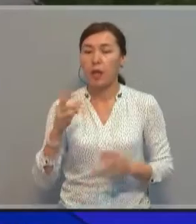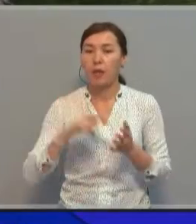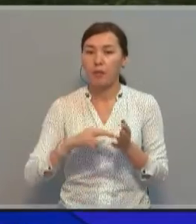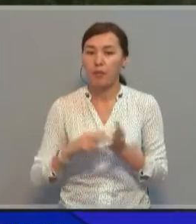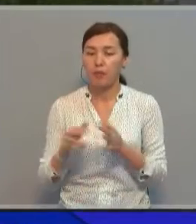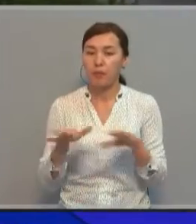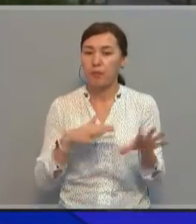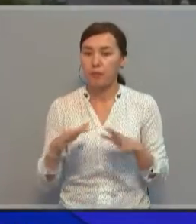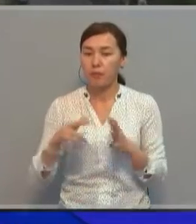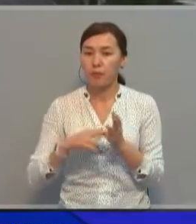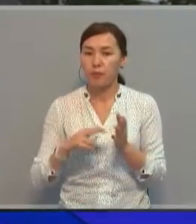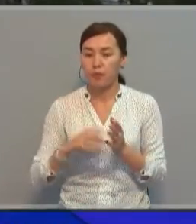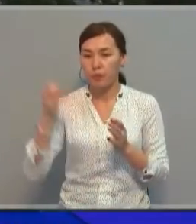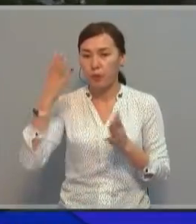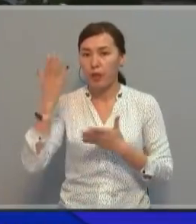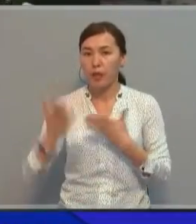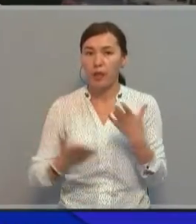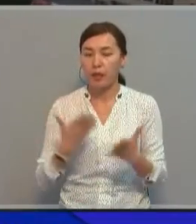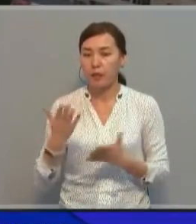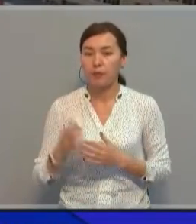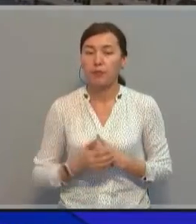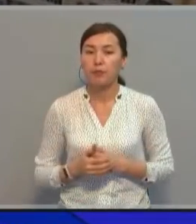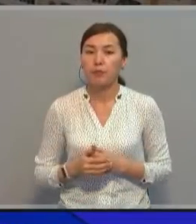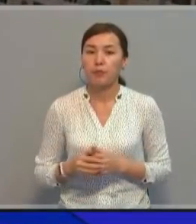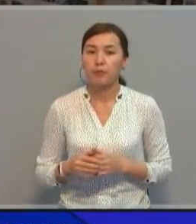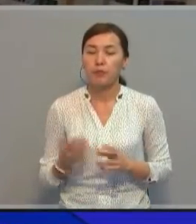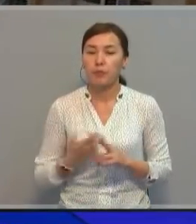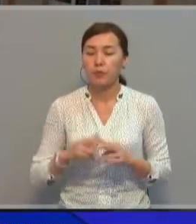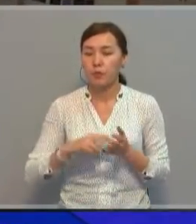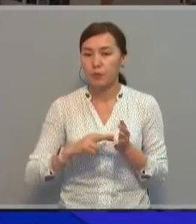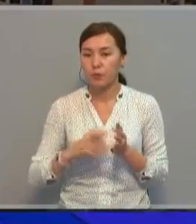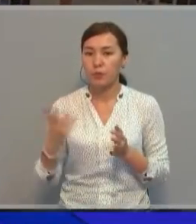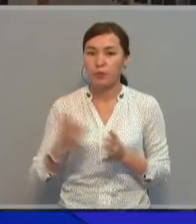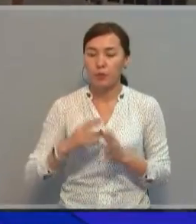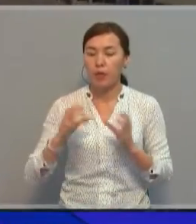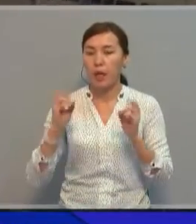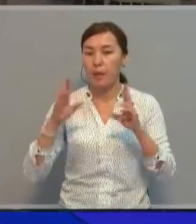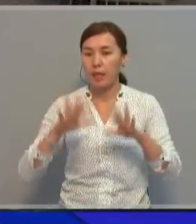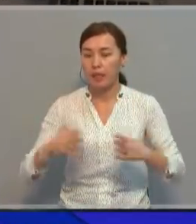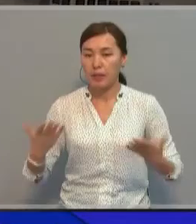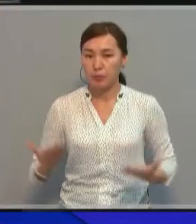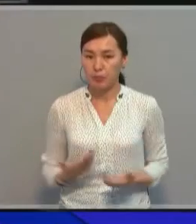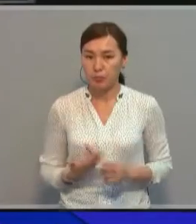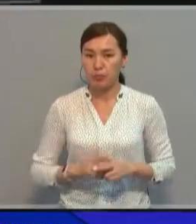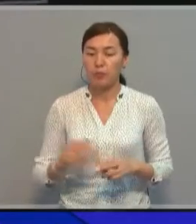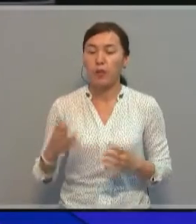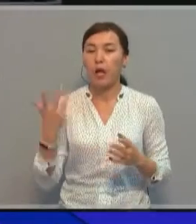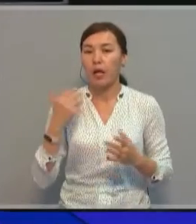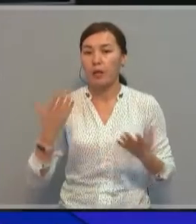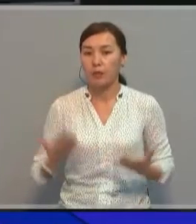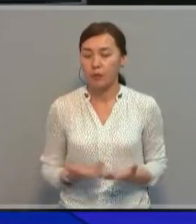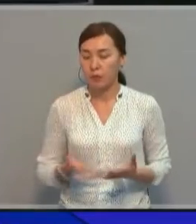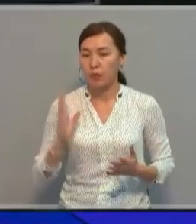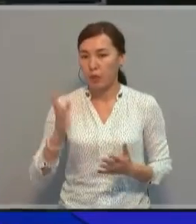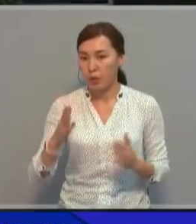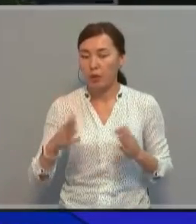планируется реализовать проект умного пешеходного перехода. Этот проект необходим для безопасности жителей. То есть, когда жители